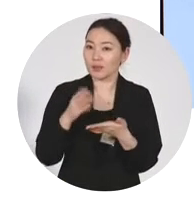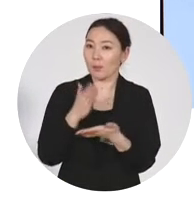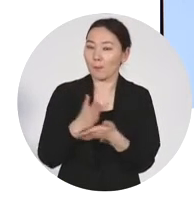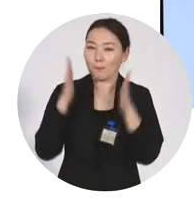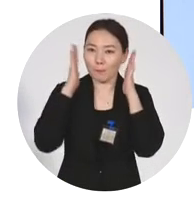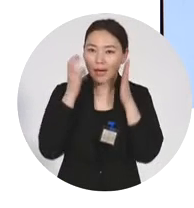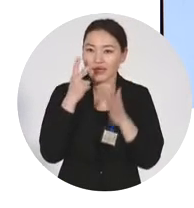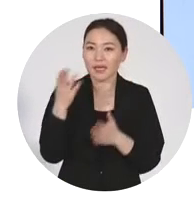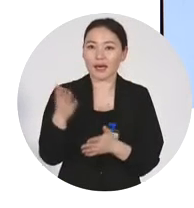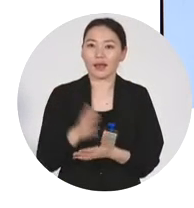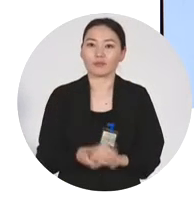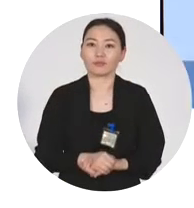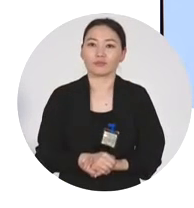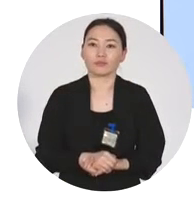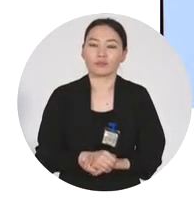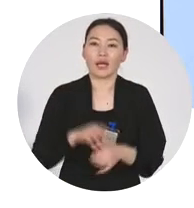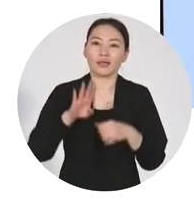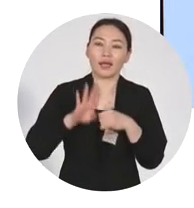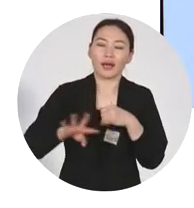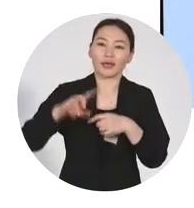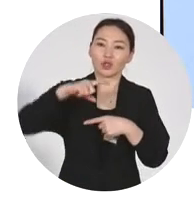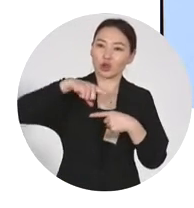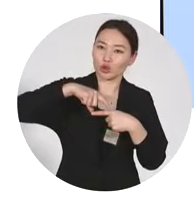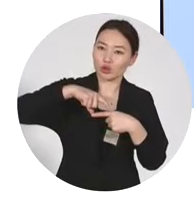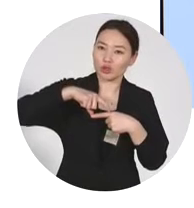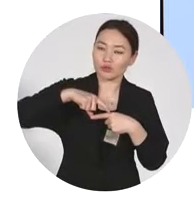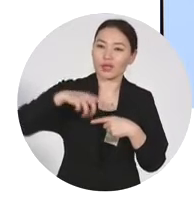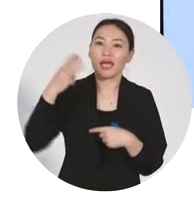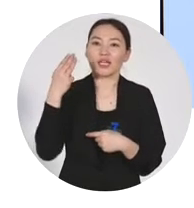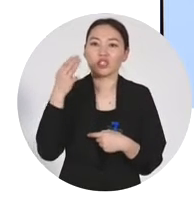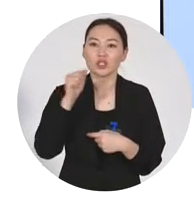та бүхэн анхаарах хэрэгтэй шүү. За дараагийн нөхцөл бол шаардан үсгийн